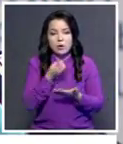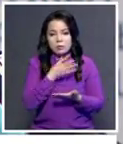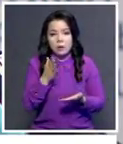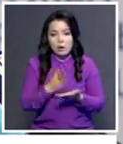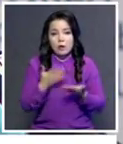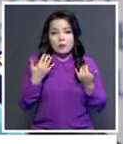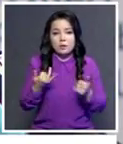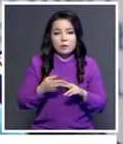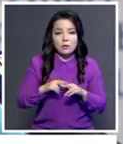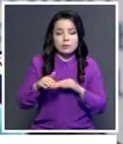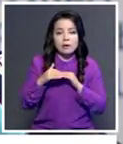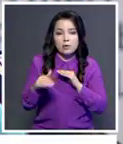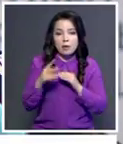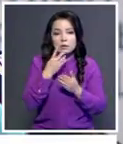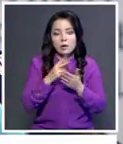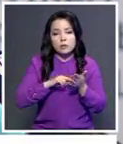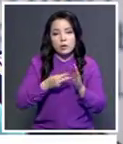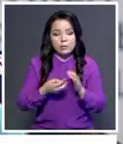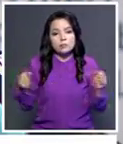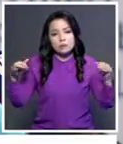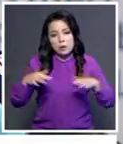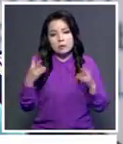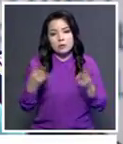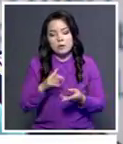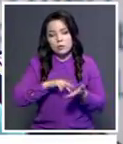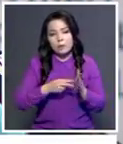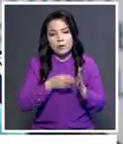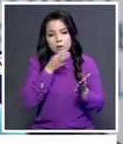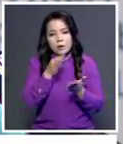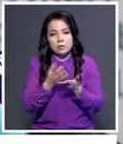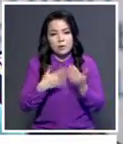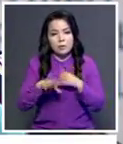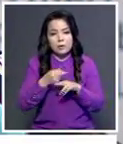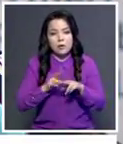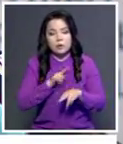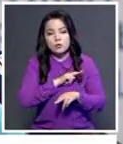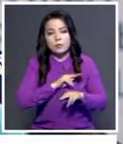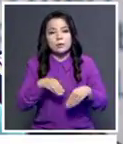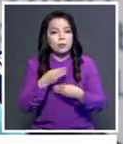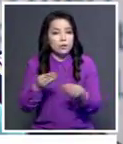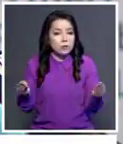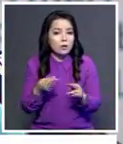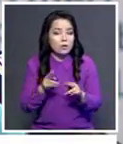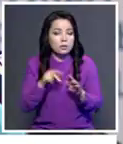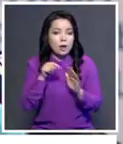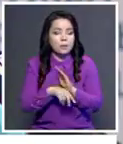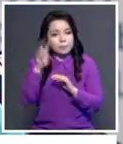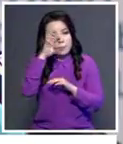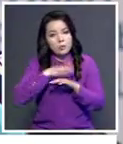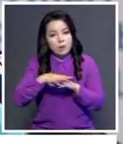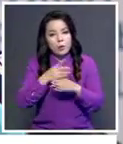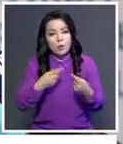Биылда осындай деңгейде келеді жоспарлап отырмыз. Осы орайда министрлік атынан барлық жұмыс берушілерден, оның ішінде мемлекеттік